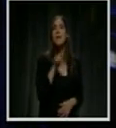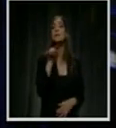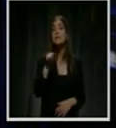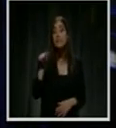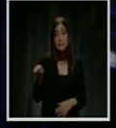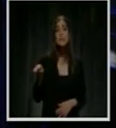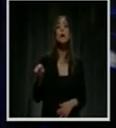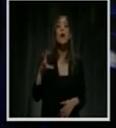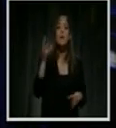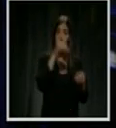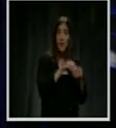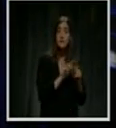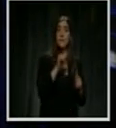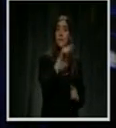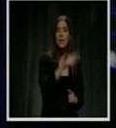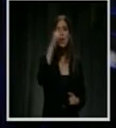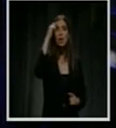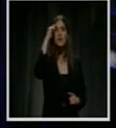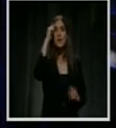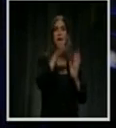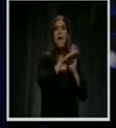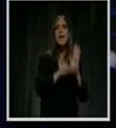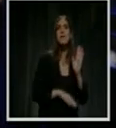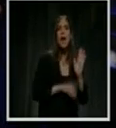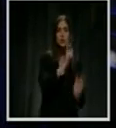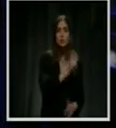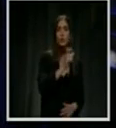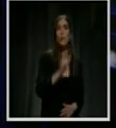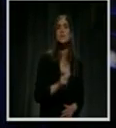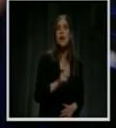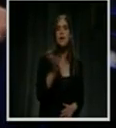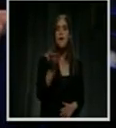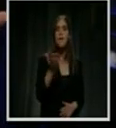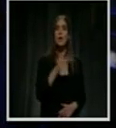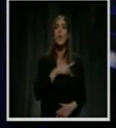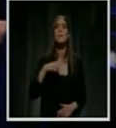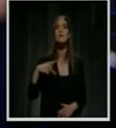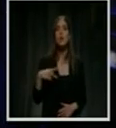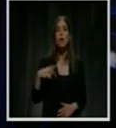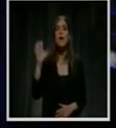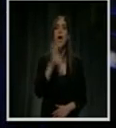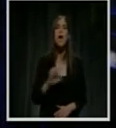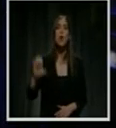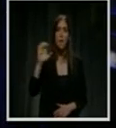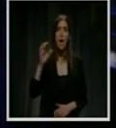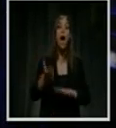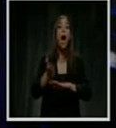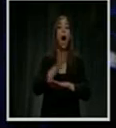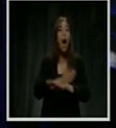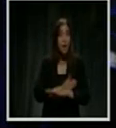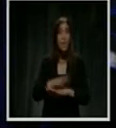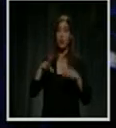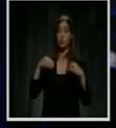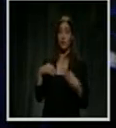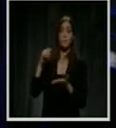jitnaqsu l-kummissarji fil-Kummissjoni Ewropea. Ħadtha konsiderazzjoni qabel ikkommettejt ruħek dwar jekk iva jew le, u